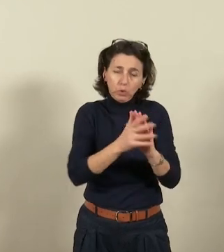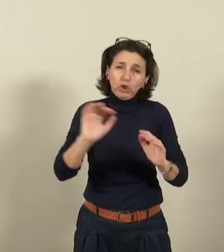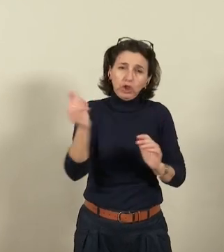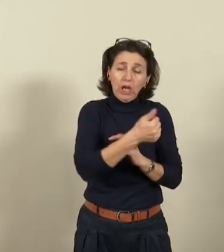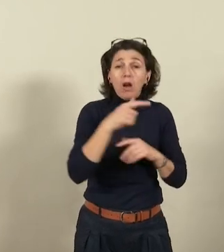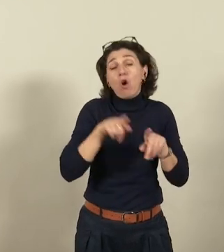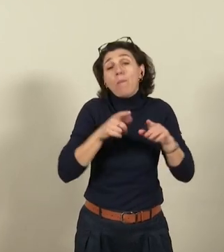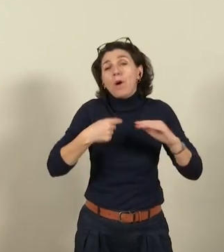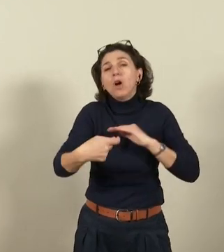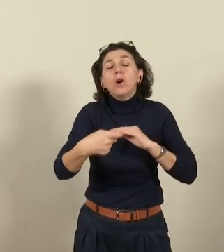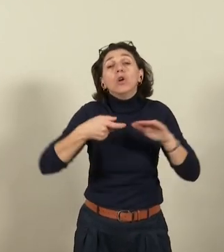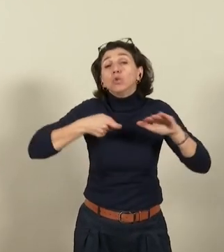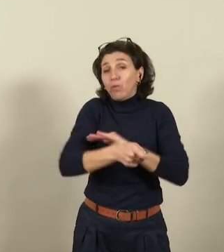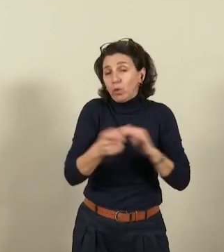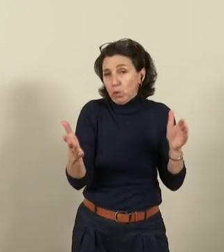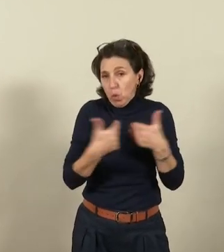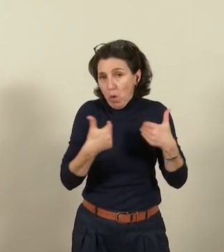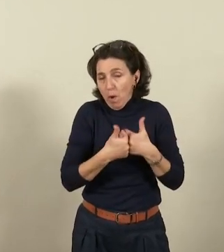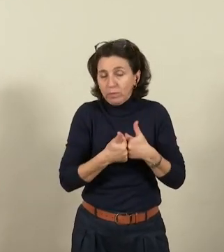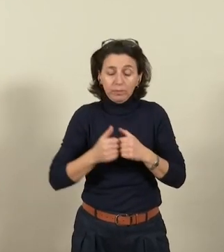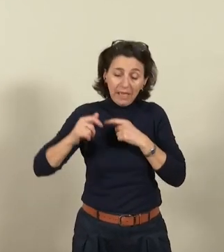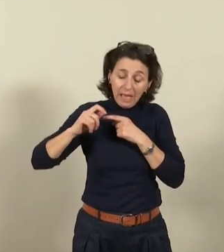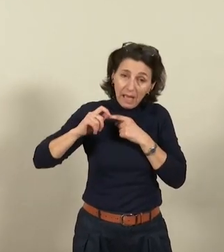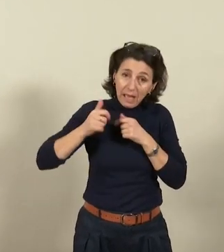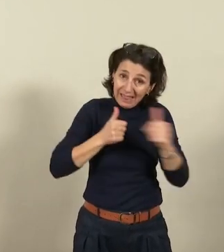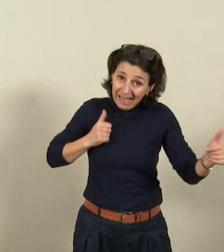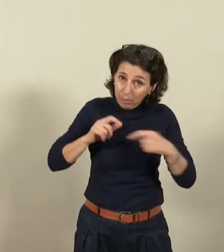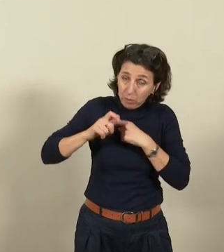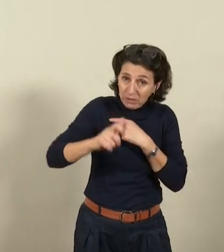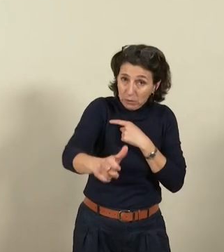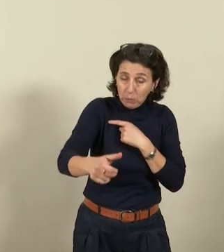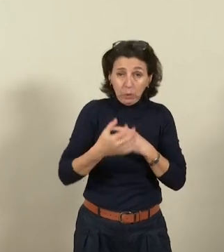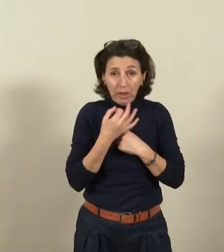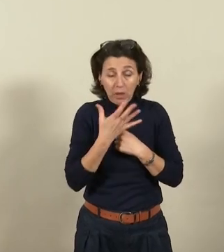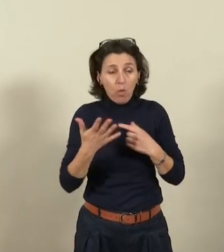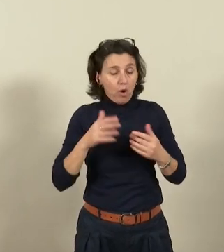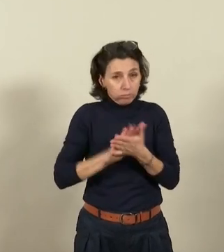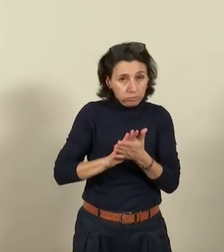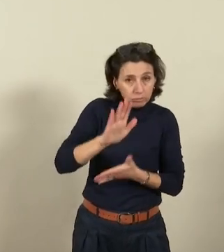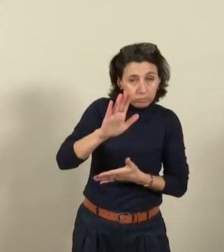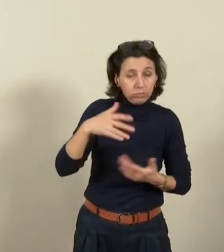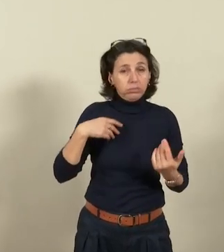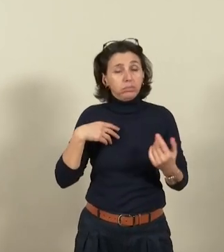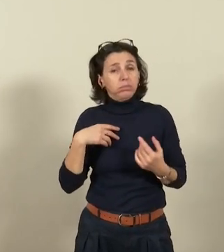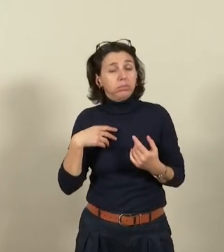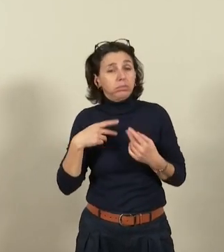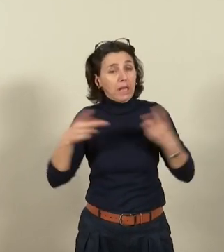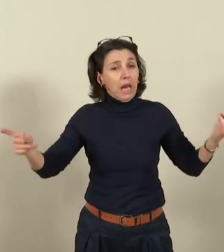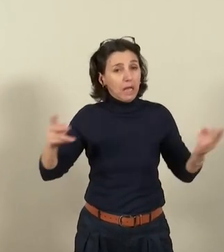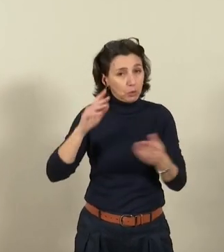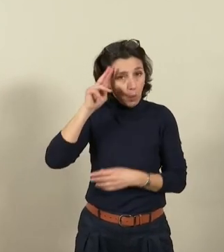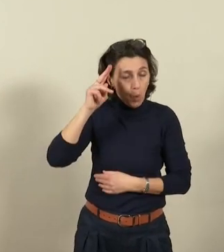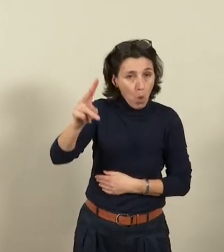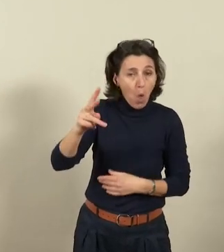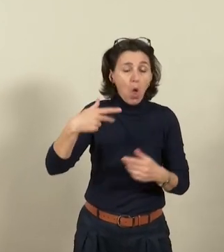cette téléprocédure inclut une déclaration sur l'honneur comprenant entre autres la mention suivante